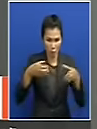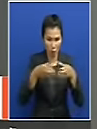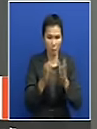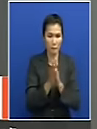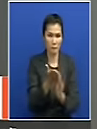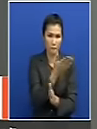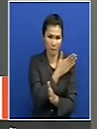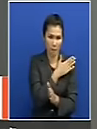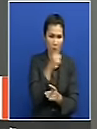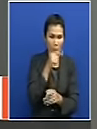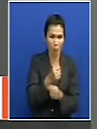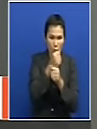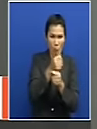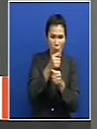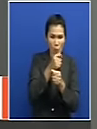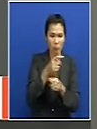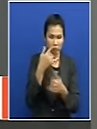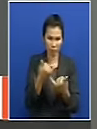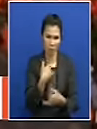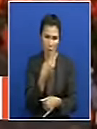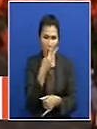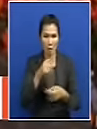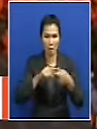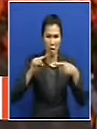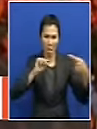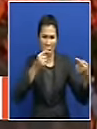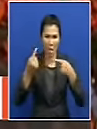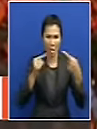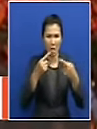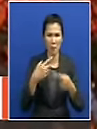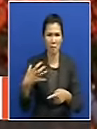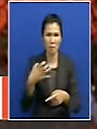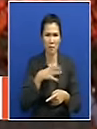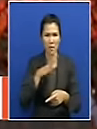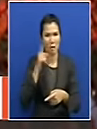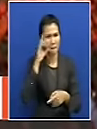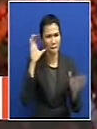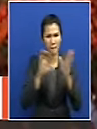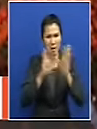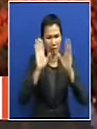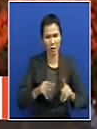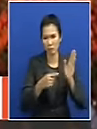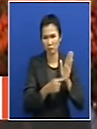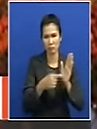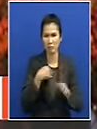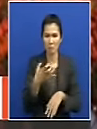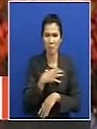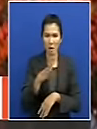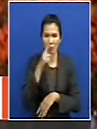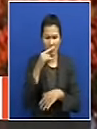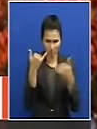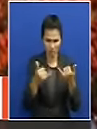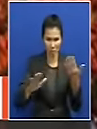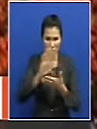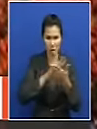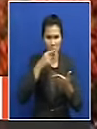ของพระสงฆ์วันนี้อาจจะแสดงออกถึงความขัดแย้งไม่อยากให้เกิดภาพแบบนี้ครับเพราะว่าประเทศเรากำลังอยู่ในช่วง